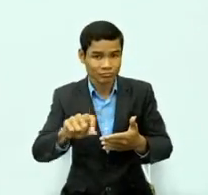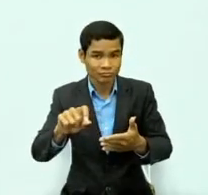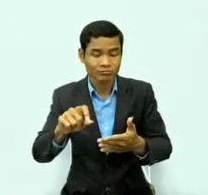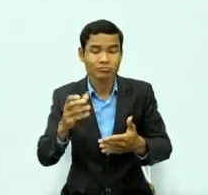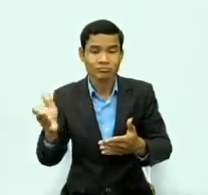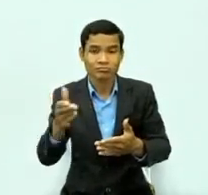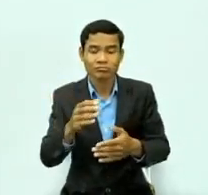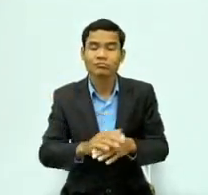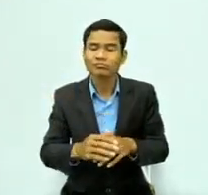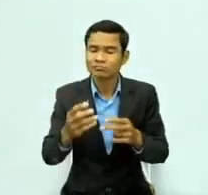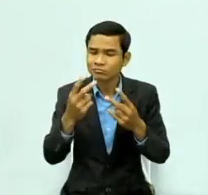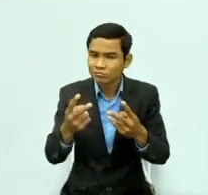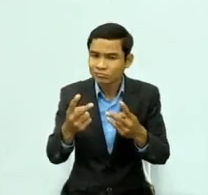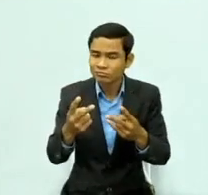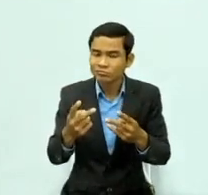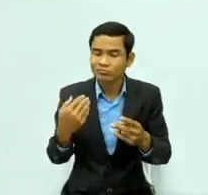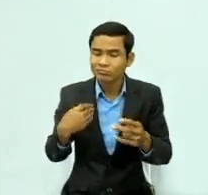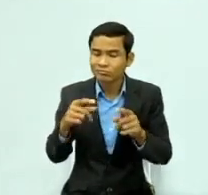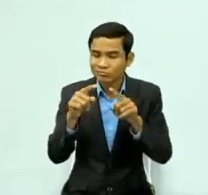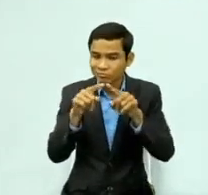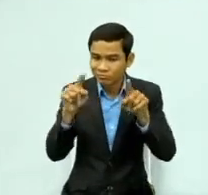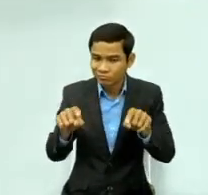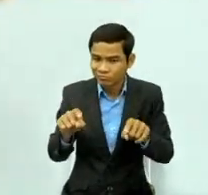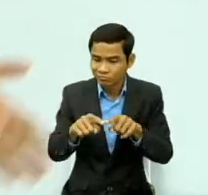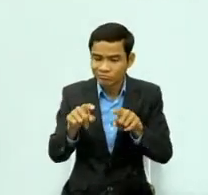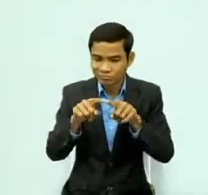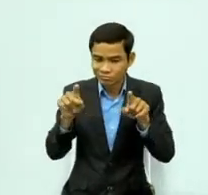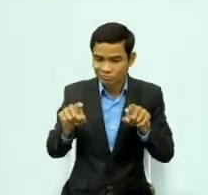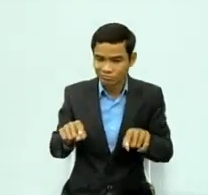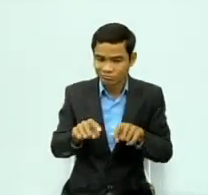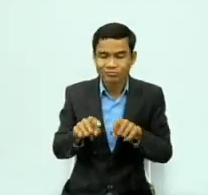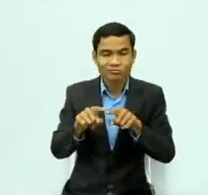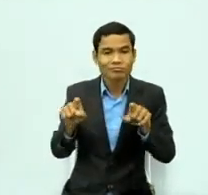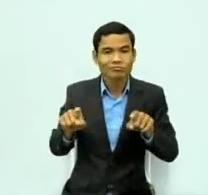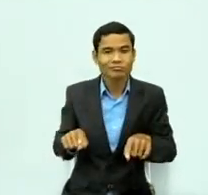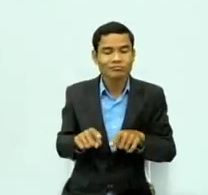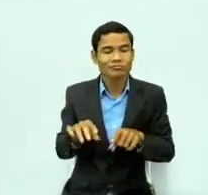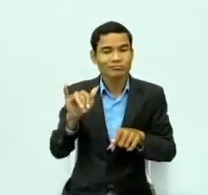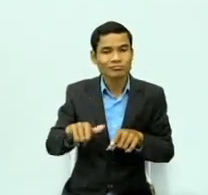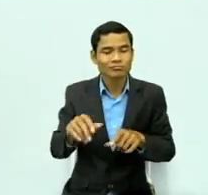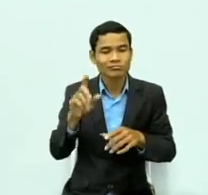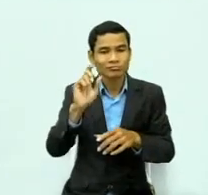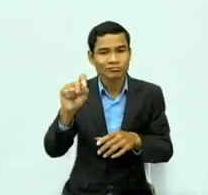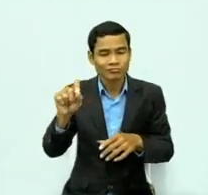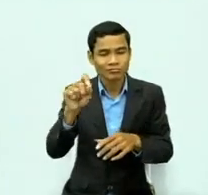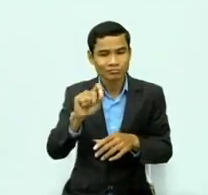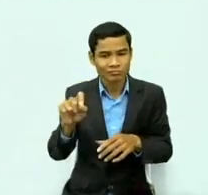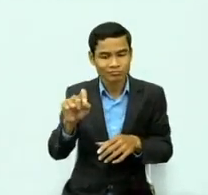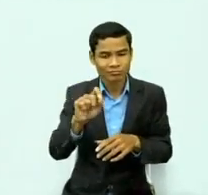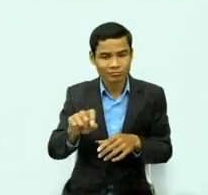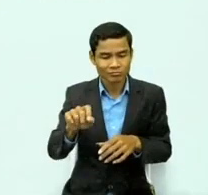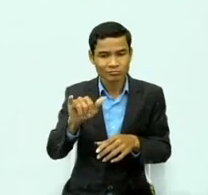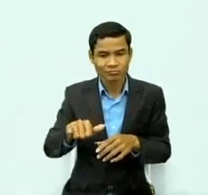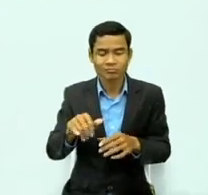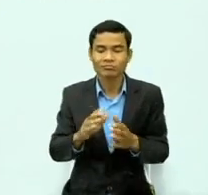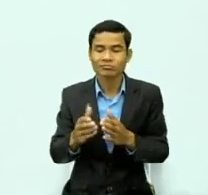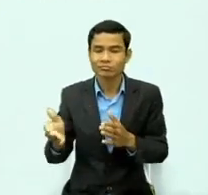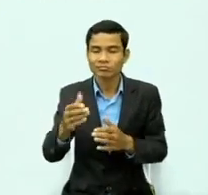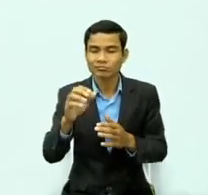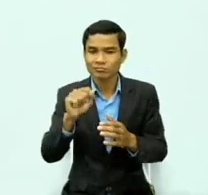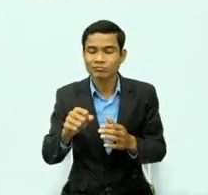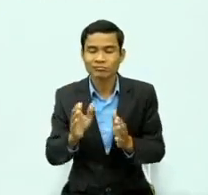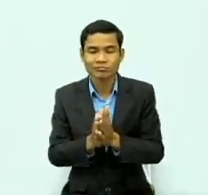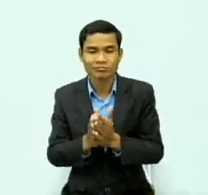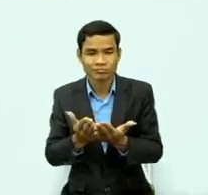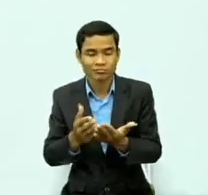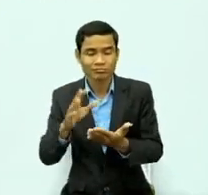ណាកូនមើលកូនឃើញហ៎ប្រឡោះនេះអត់ទាន់បានសរសេរទេកូនណាអញ្ចឹងគឺអ្នកគ្រូឲ្យកូនសរសេរហ្នឹងមិនមែនឲ្យសរសេរចូលក្នុ